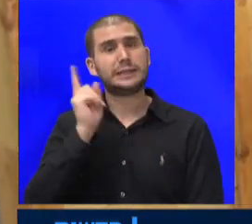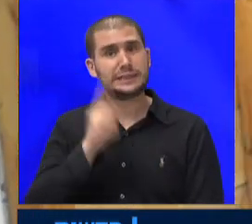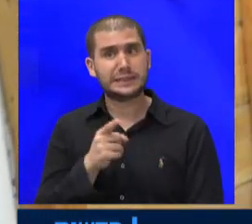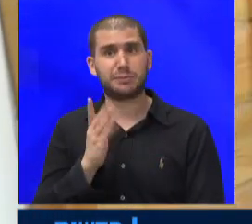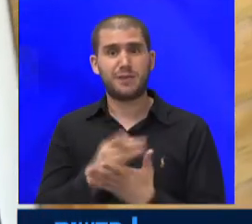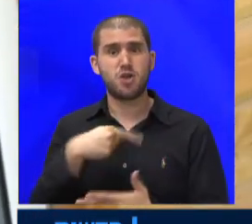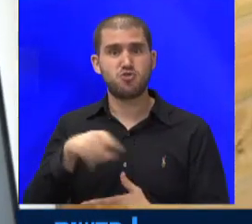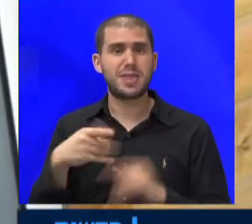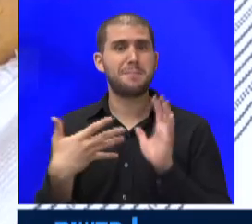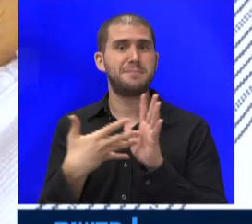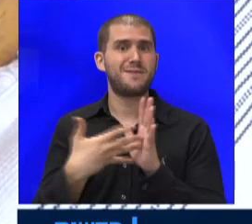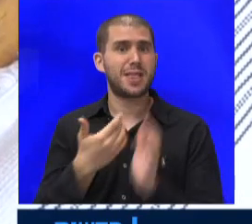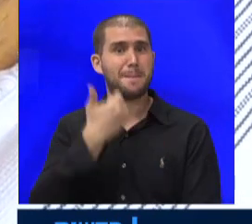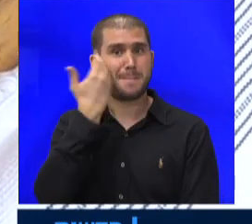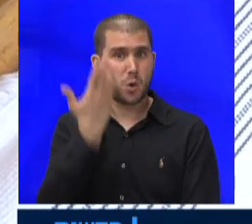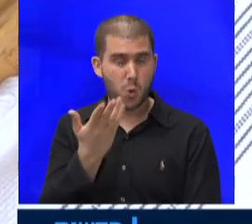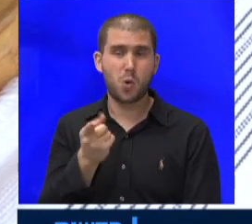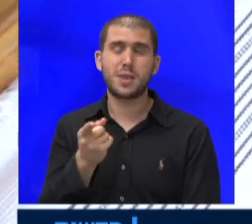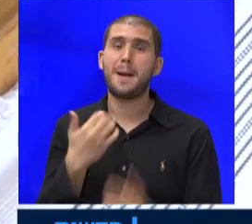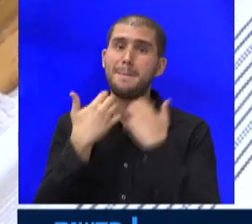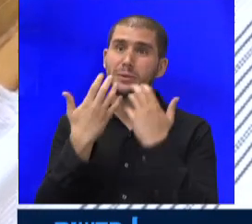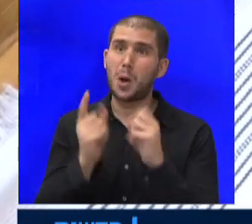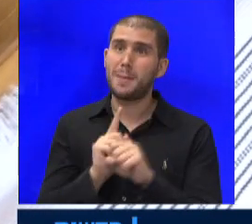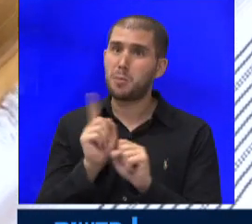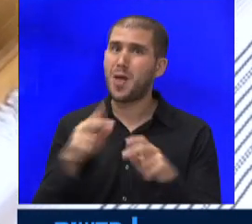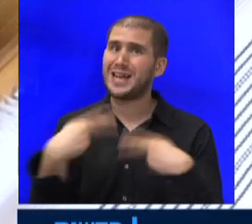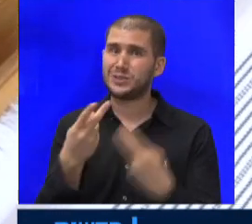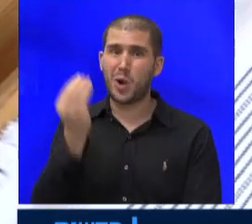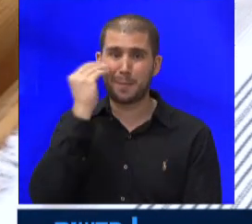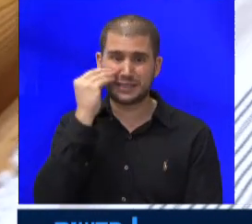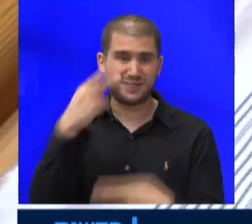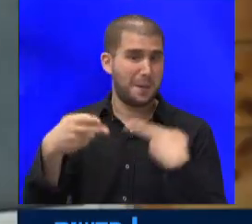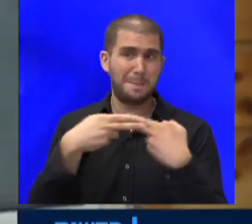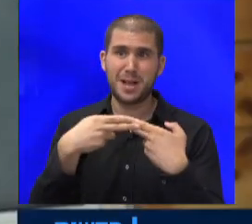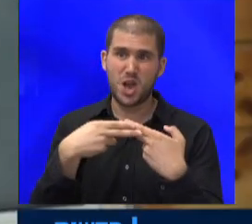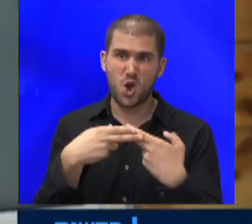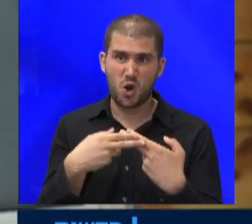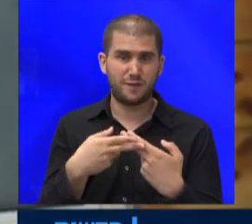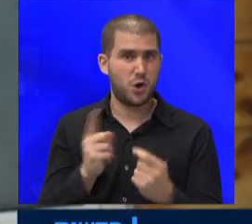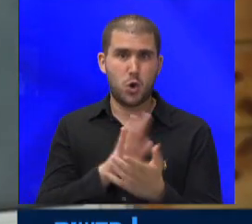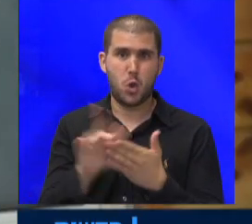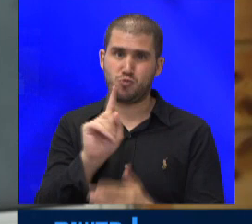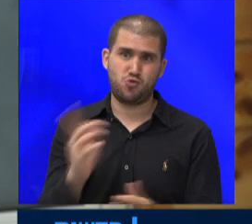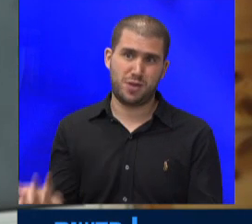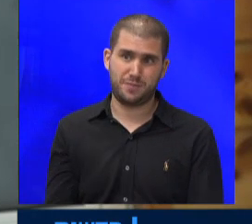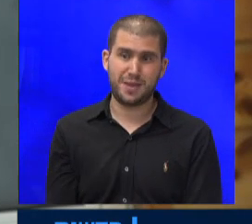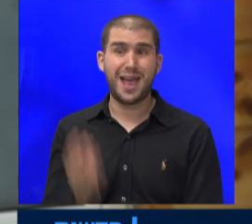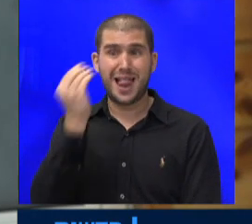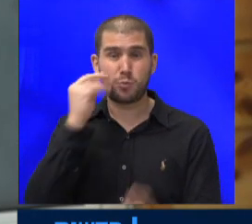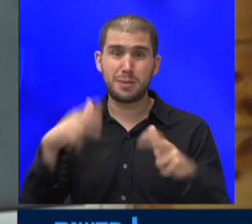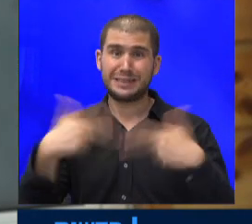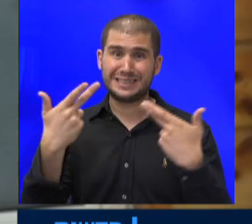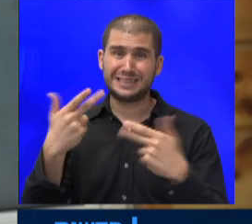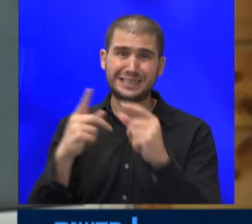הבגרות, הבשורה לפיה לא ישובו לבתי הספר בקרוב, לא פשוטה. הלימודים בזום נורא נורא